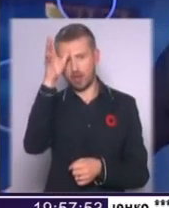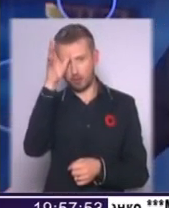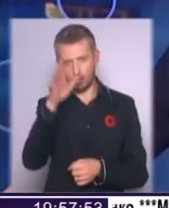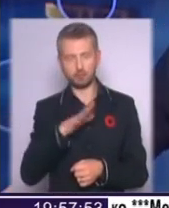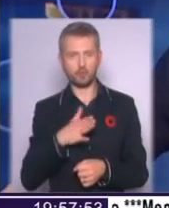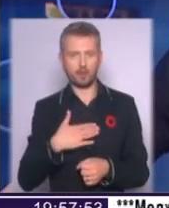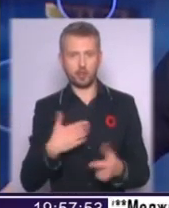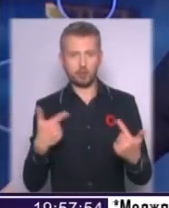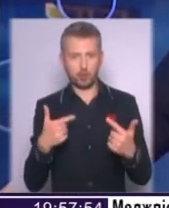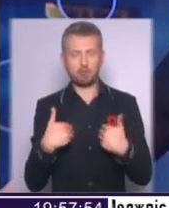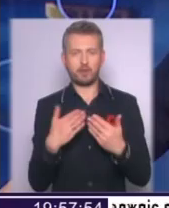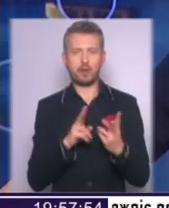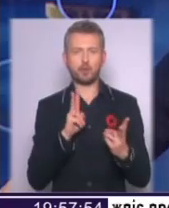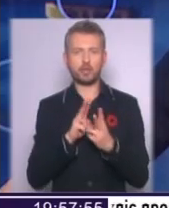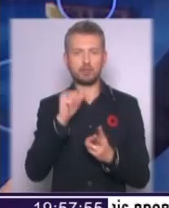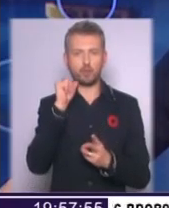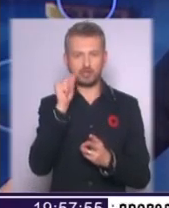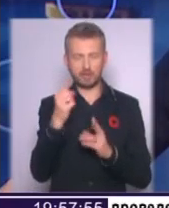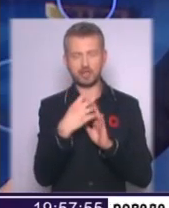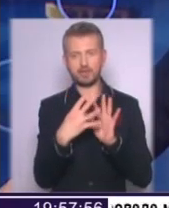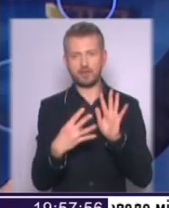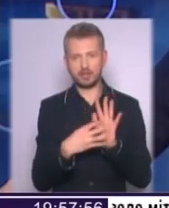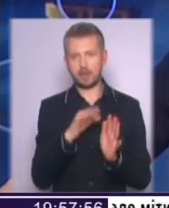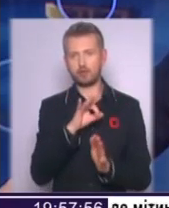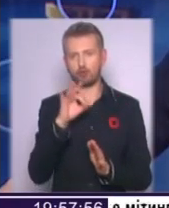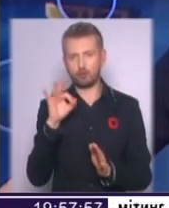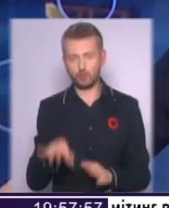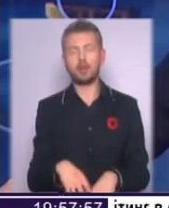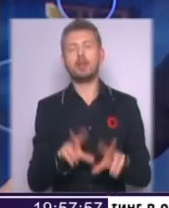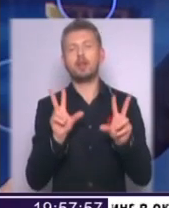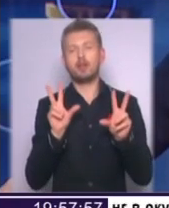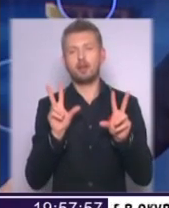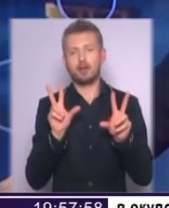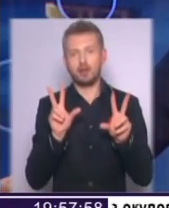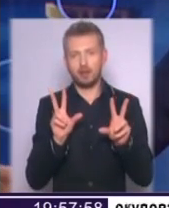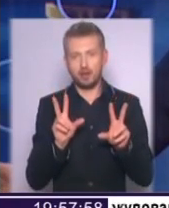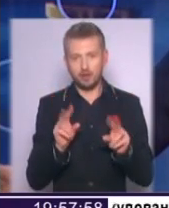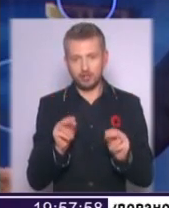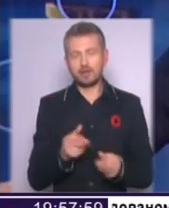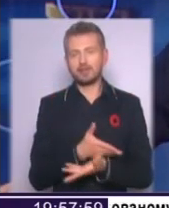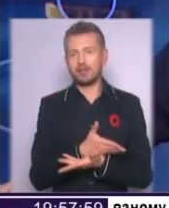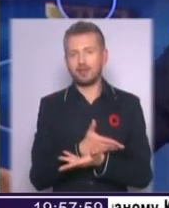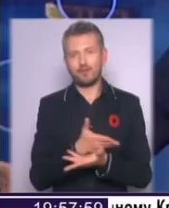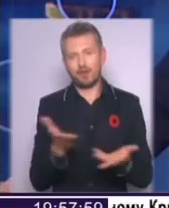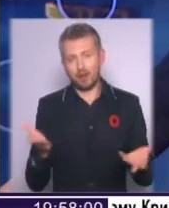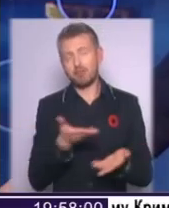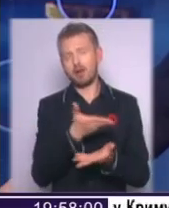продовжуємо обговорювати День пам'яті і примирення. Будьте з нами, долучайтеся до дискусії з будь-якими